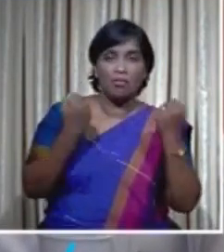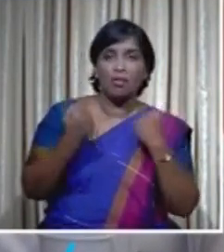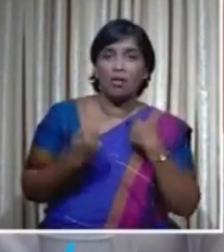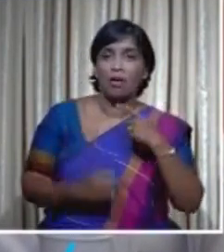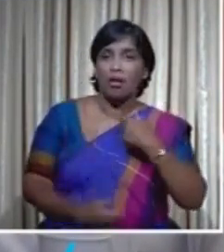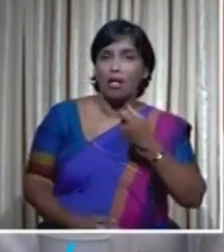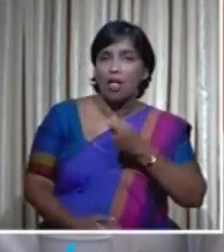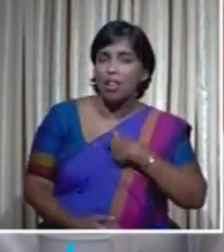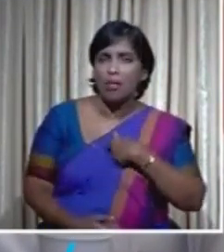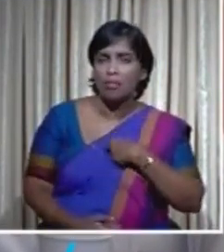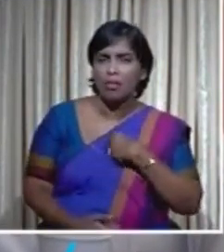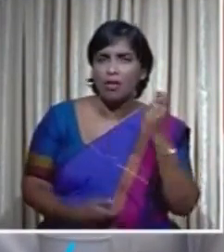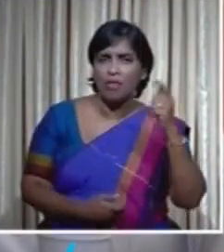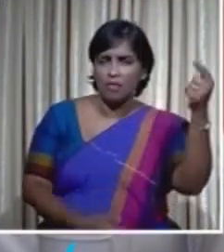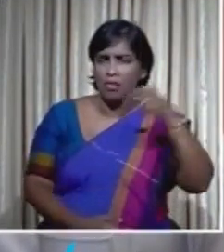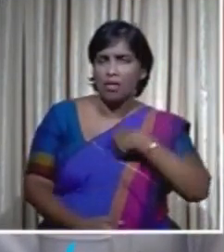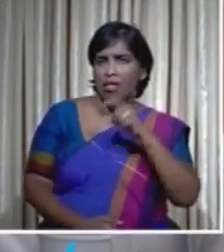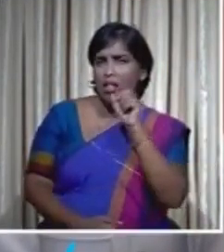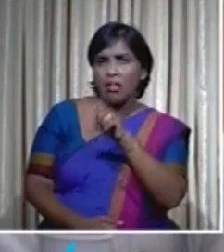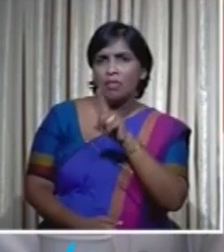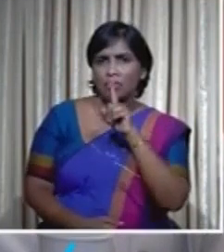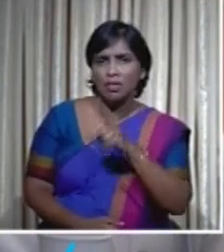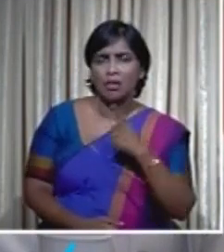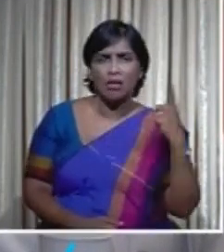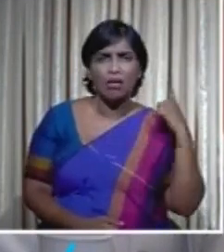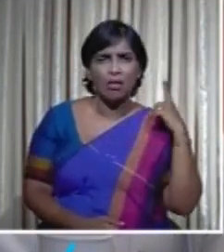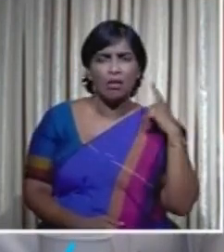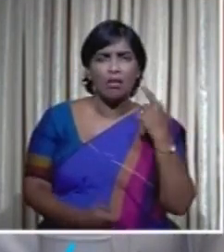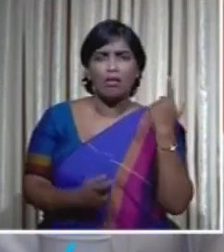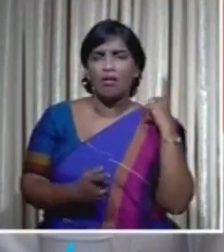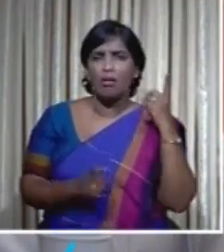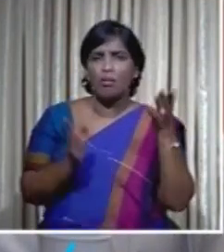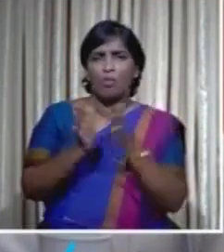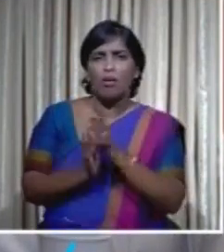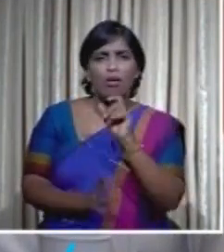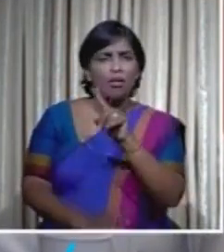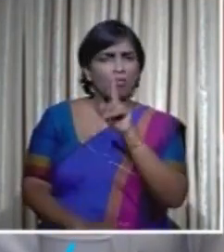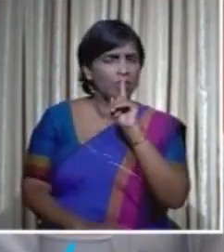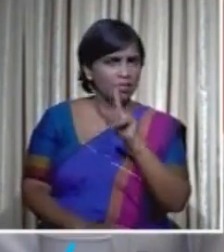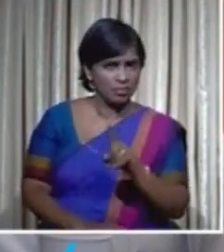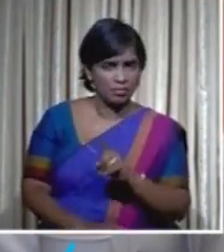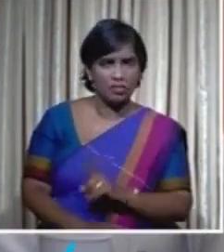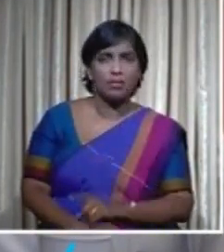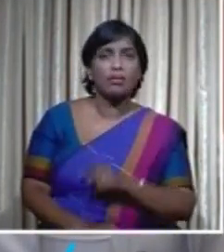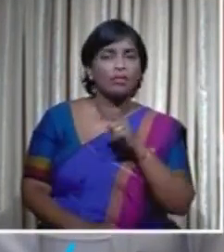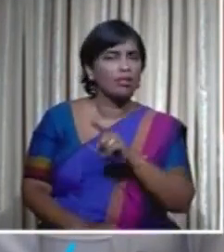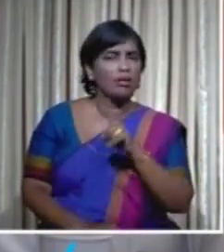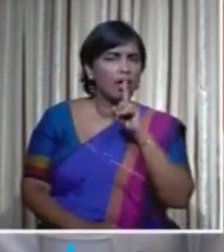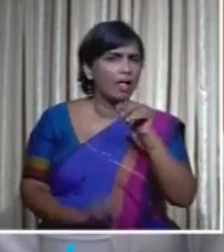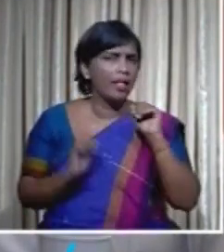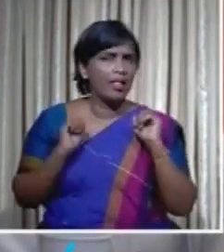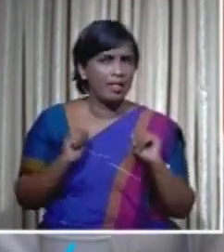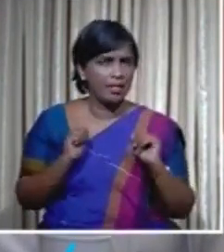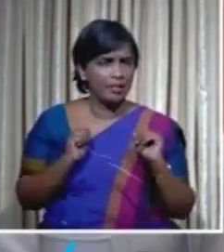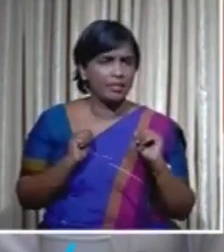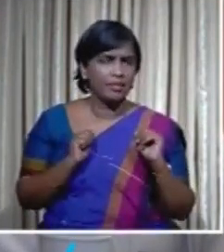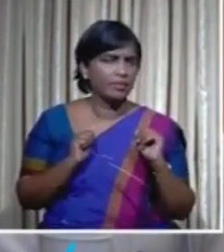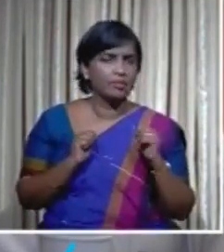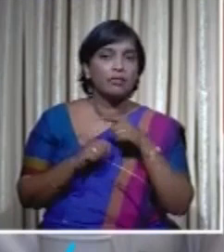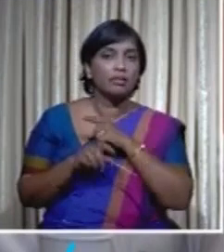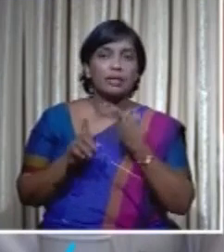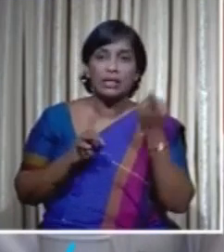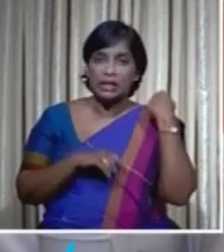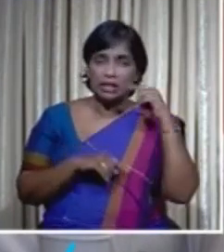என்னுடைய பாதுகாவலருடைய பெயரை கேட்டிருக்கிறார்கள். இதெல்லாம் இந்த காலகட்டத்திலே ஏன் நடக்கிறது? கடந்த வாரம் 3 நாட்களுக்கு முதல்